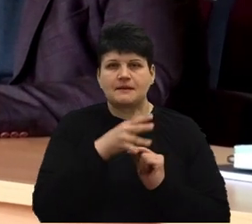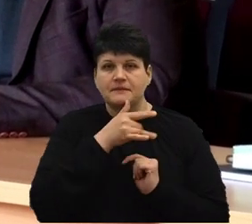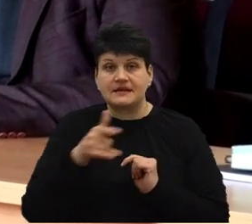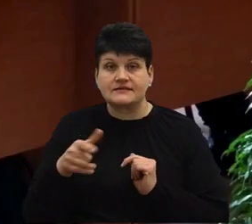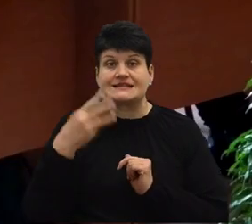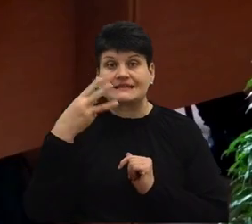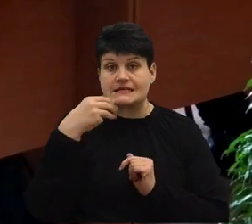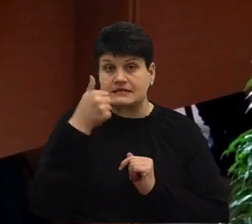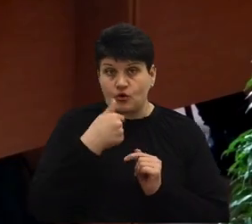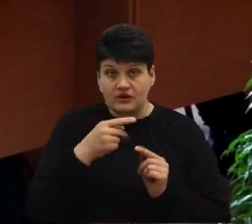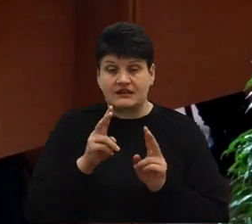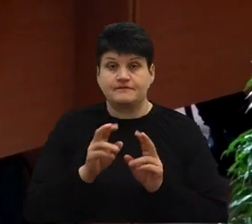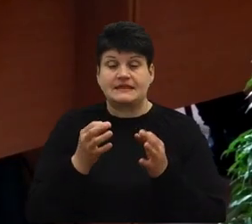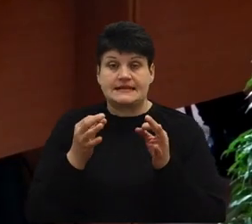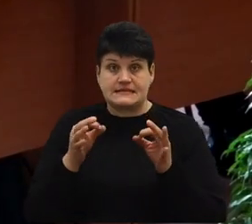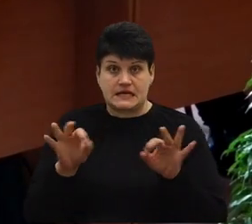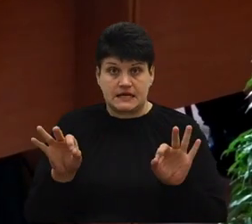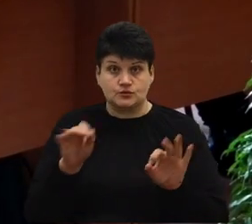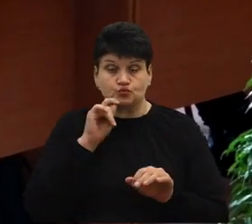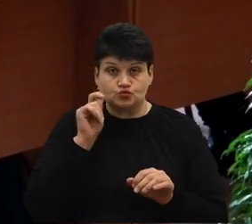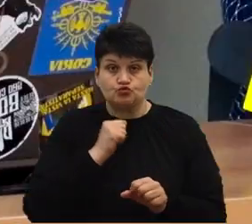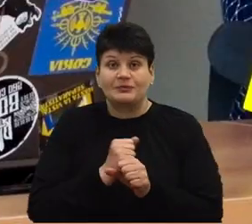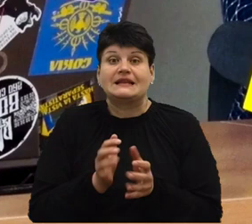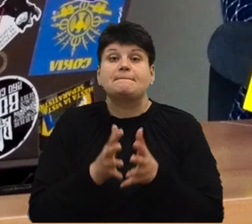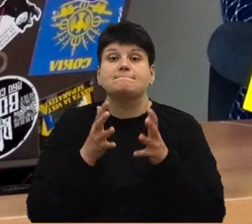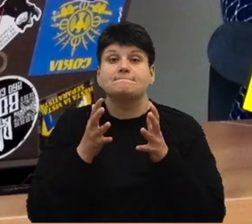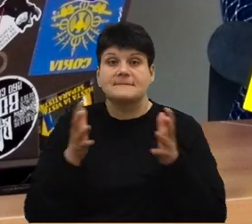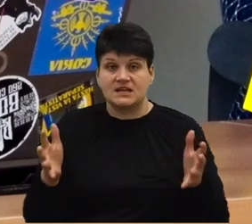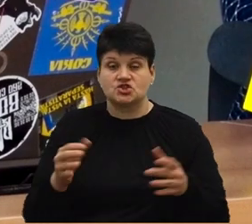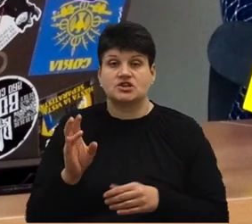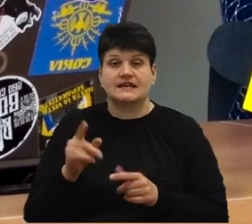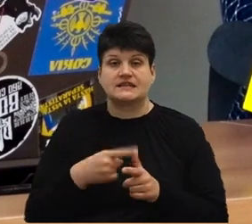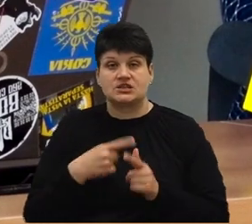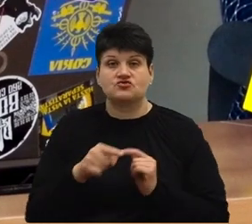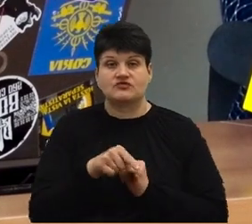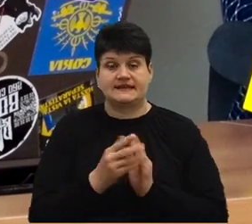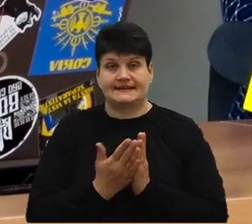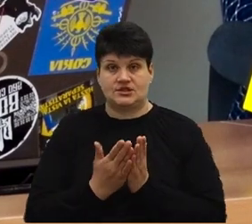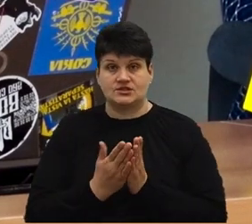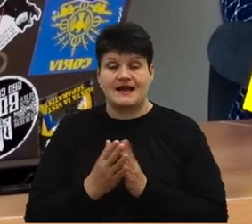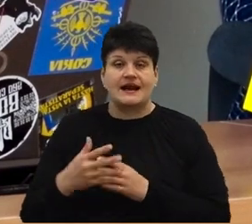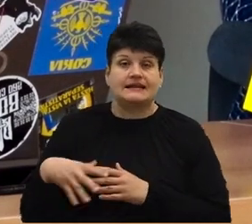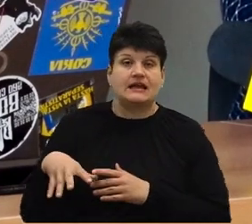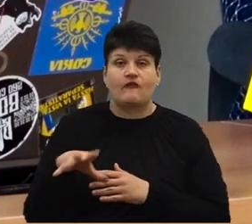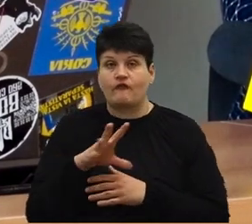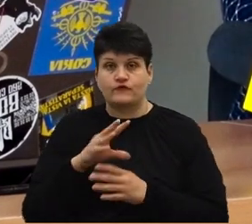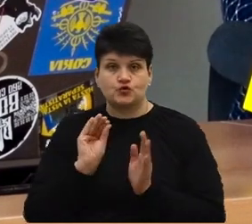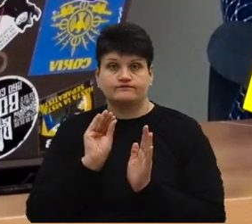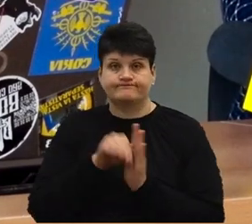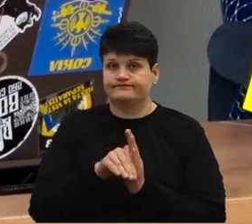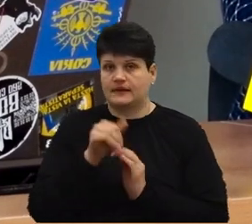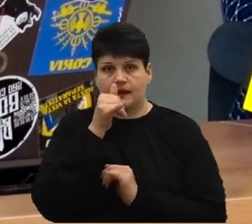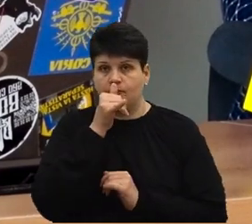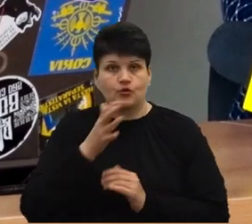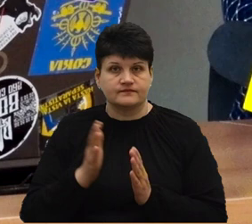років Незалежності зробили набагато більше ніж в тій книжці але всього книжку увійти не може